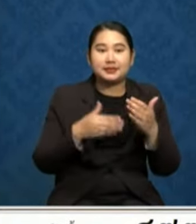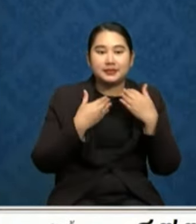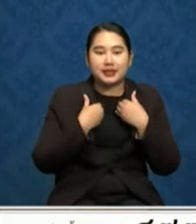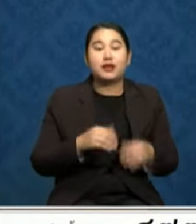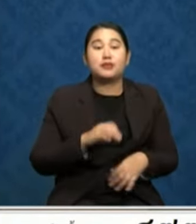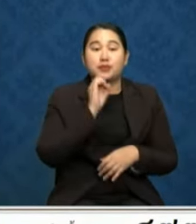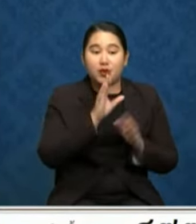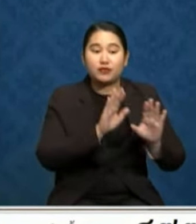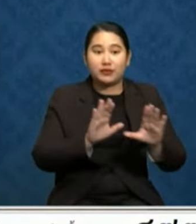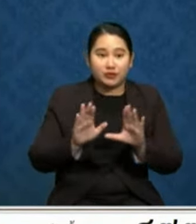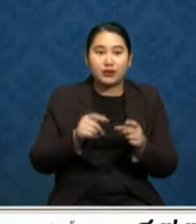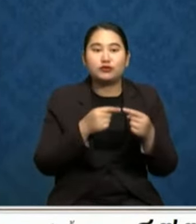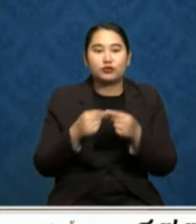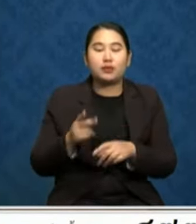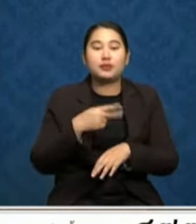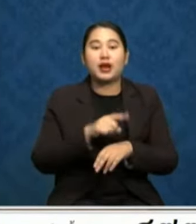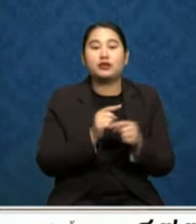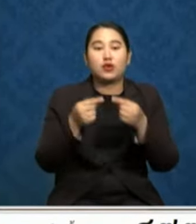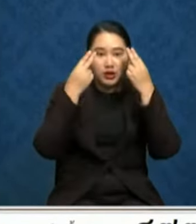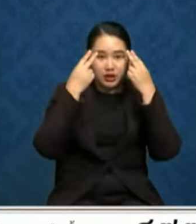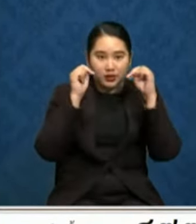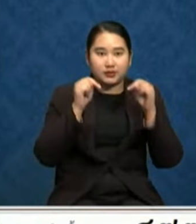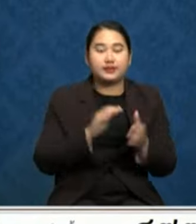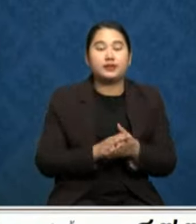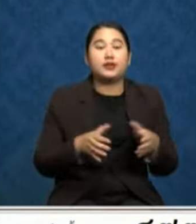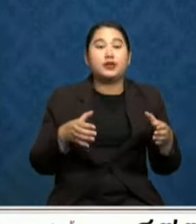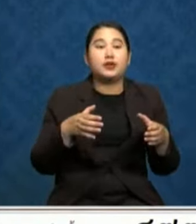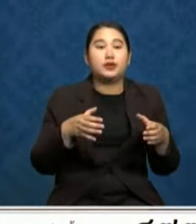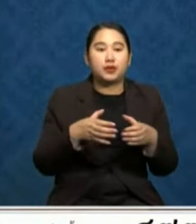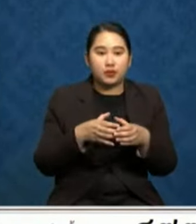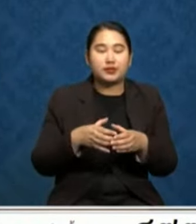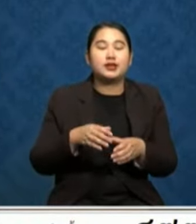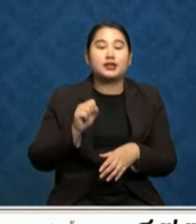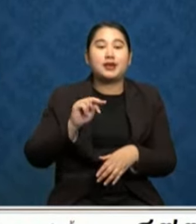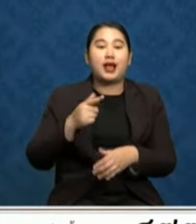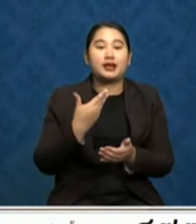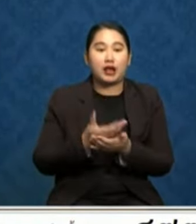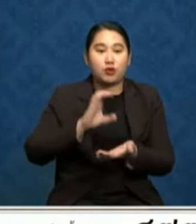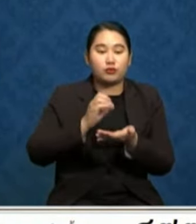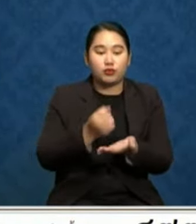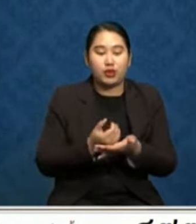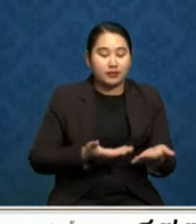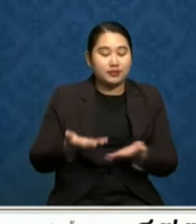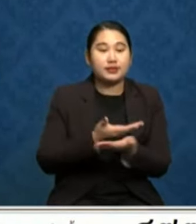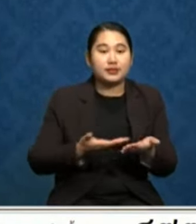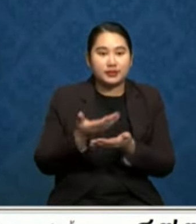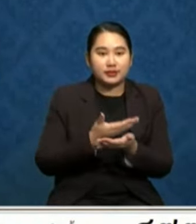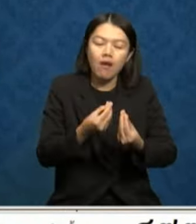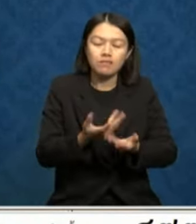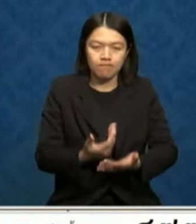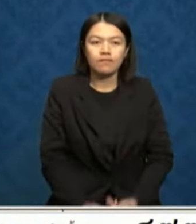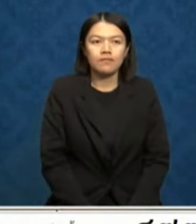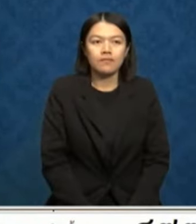จึงอยากฝากท่านประธานไปถึงท่านนายกรัฐมนตรีแล้วก็งบสำนักงบประมาณด้วยครับช่วยพิจารณาช่วยเหลือชาวนา